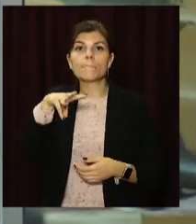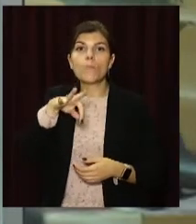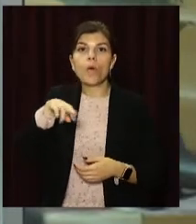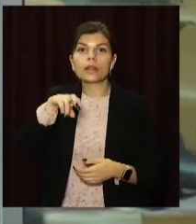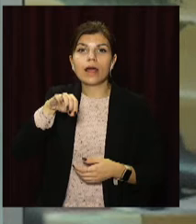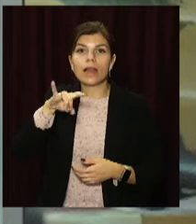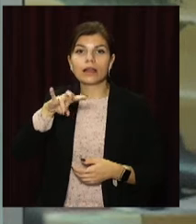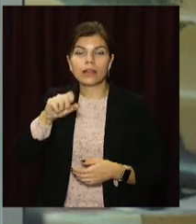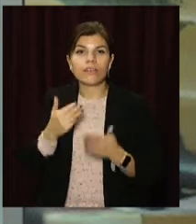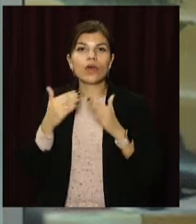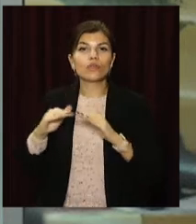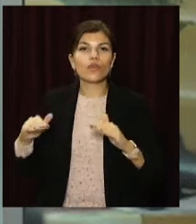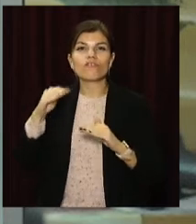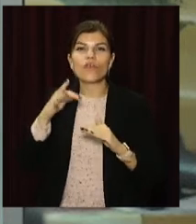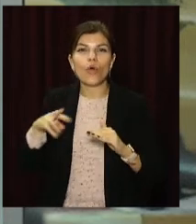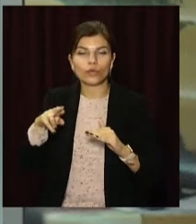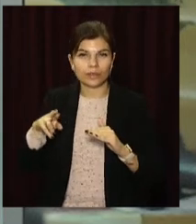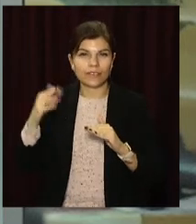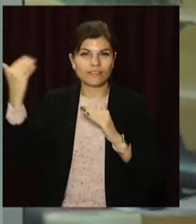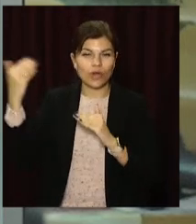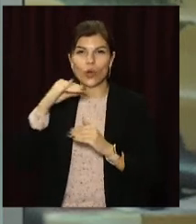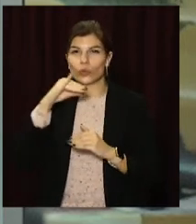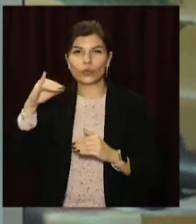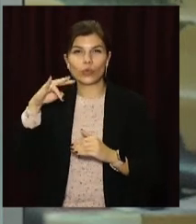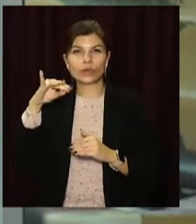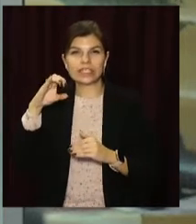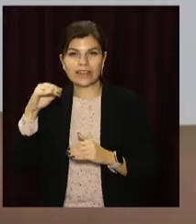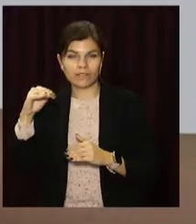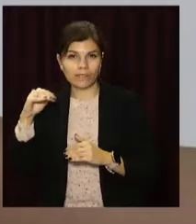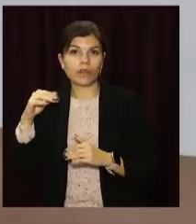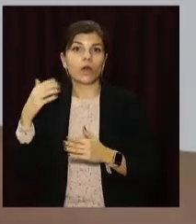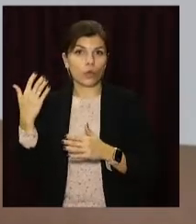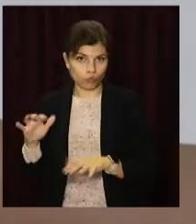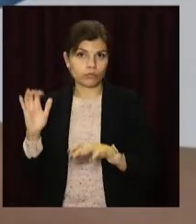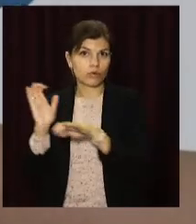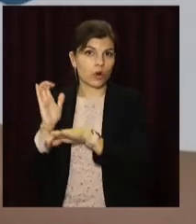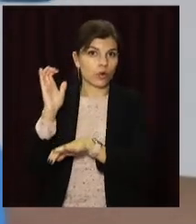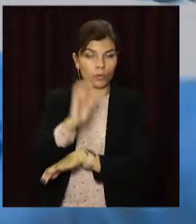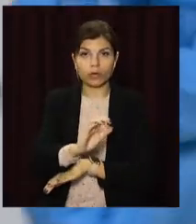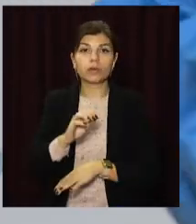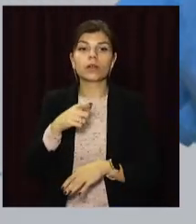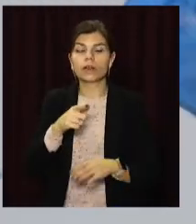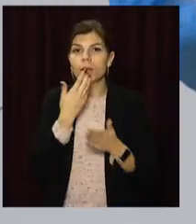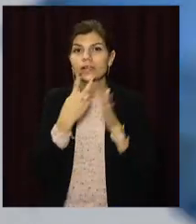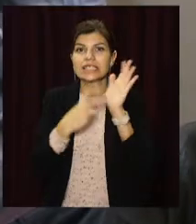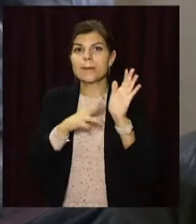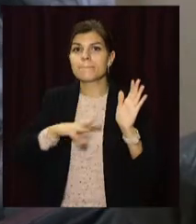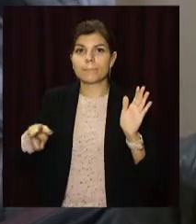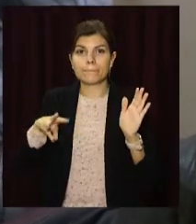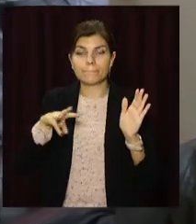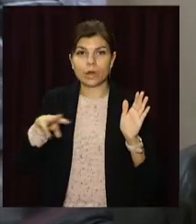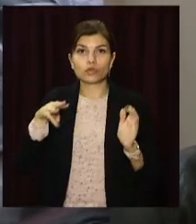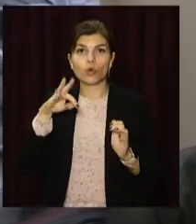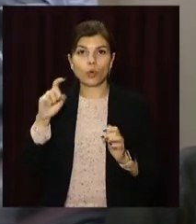від дитячого фонду ЮНІСЕФ надійшли в Україну. Препарат безкоштовний. Також доставили понад 7 мільйонів доз вакцин